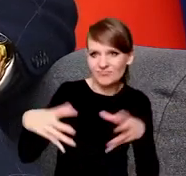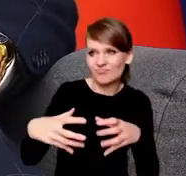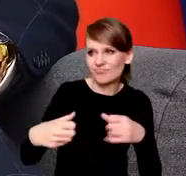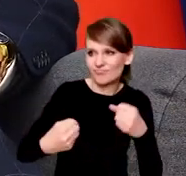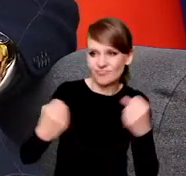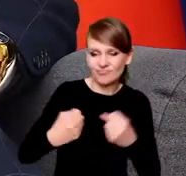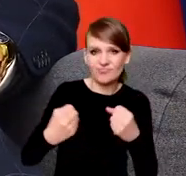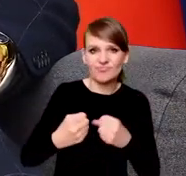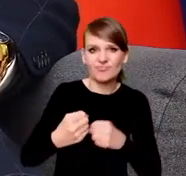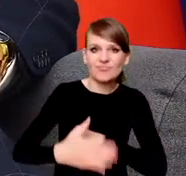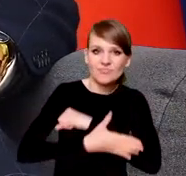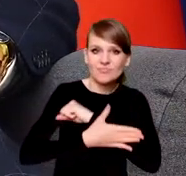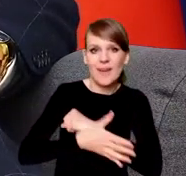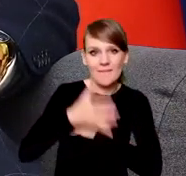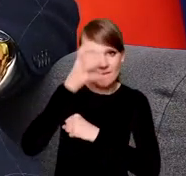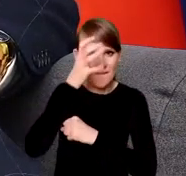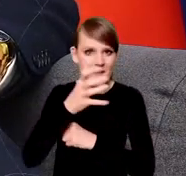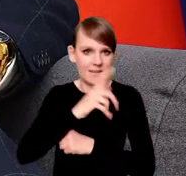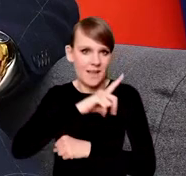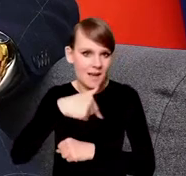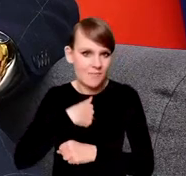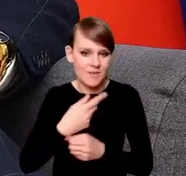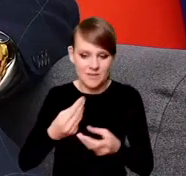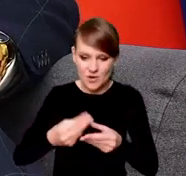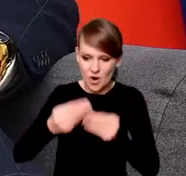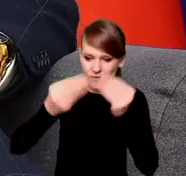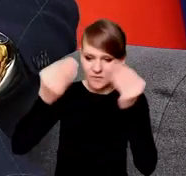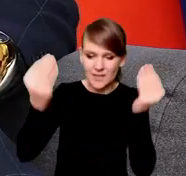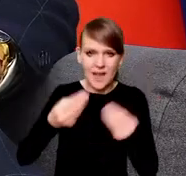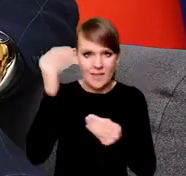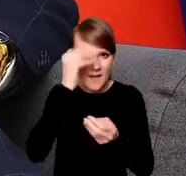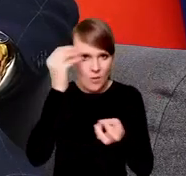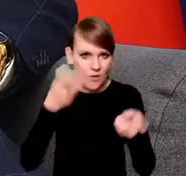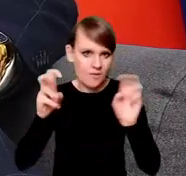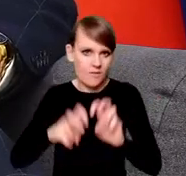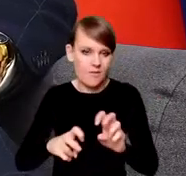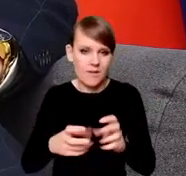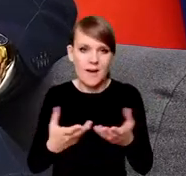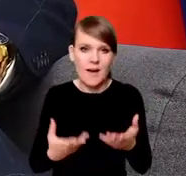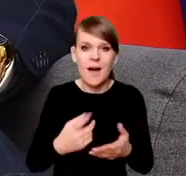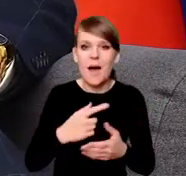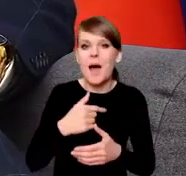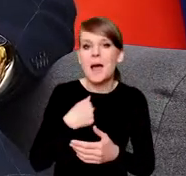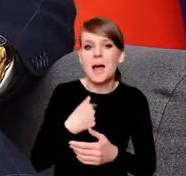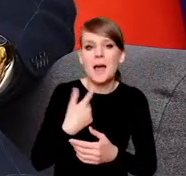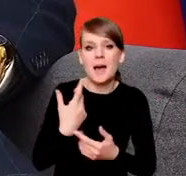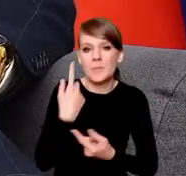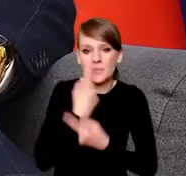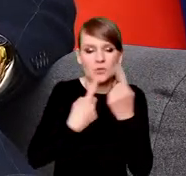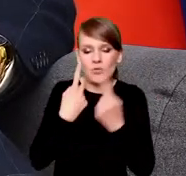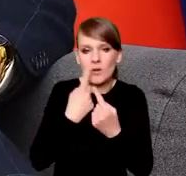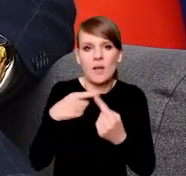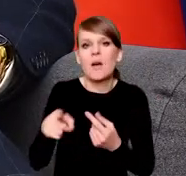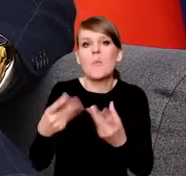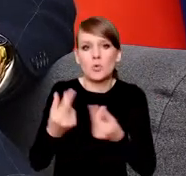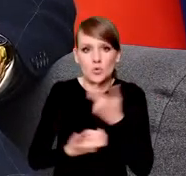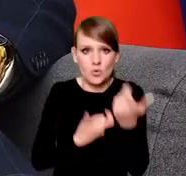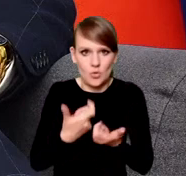przecież rozwijamy, budujemy, tworzymy przecież naukę. I nie robimy tego w moim przekonaniu tylko ze względu na to, że mamy